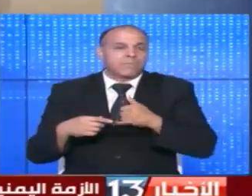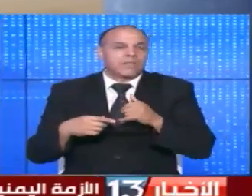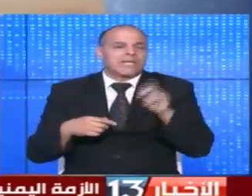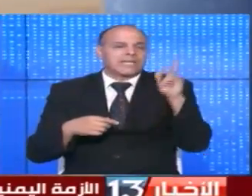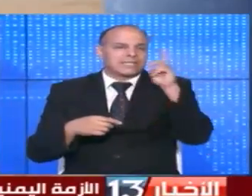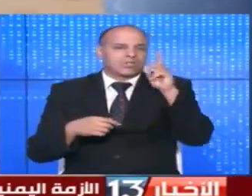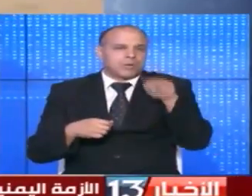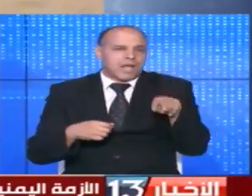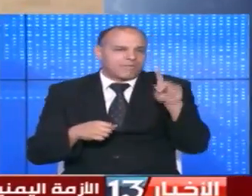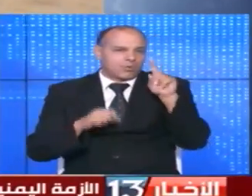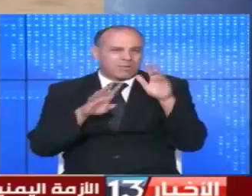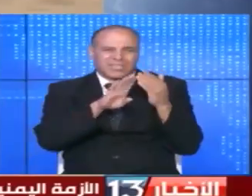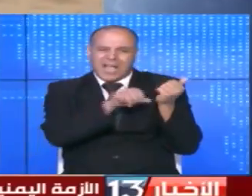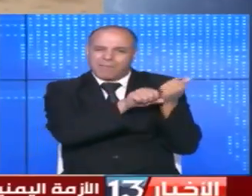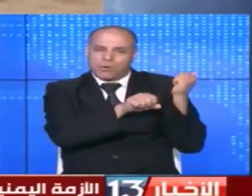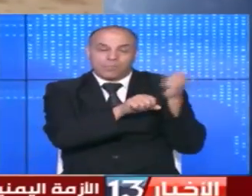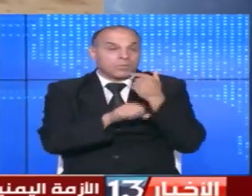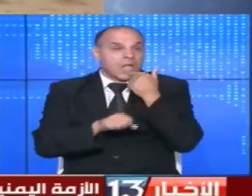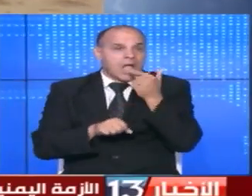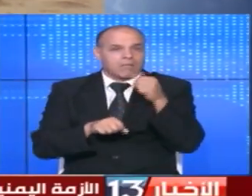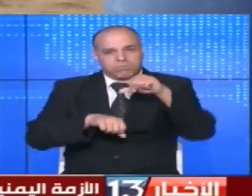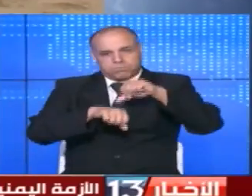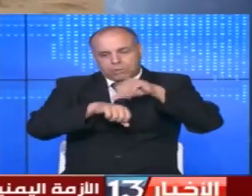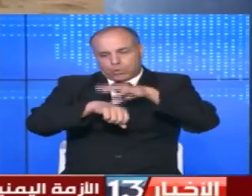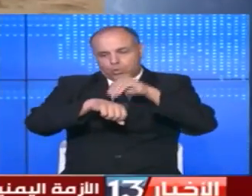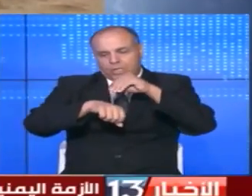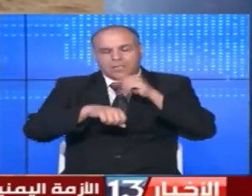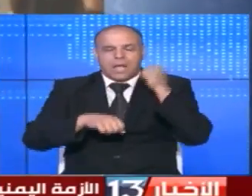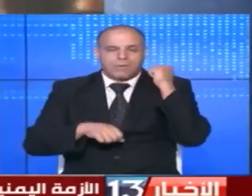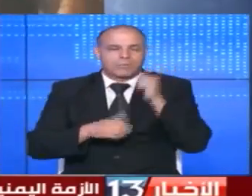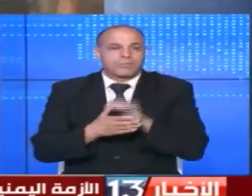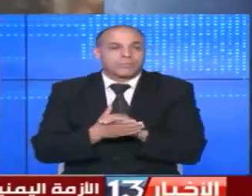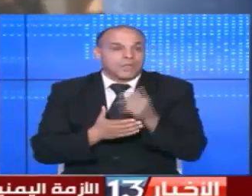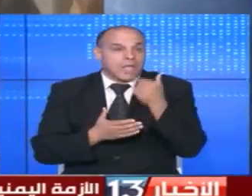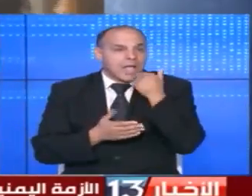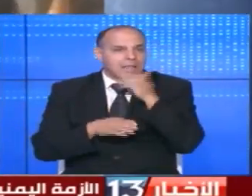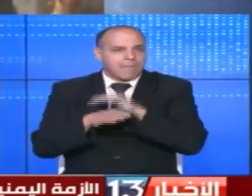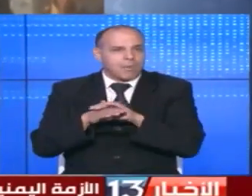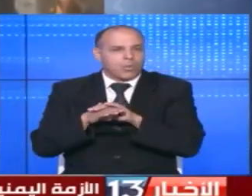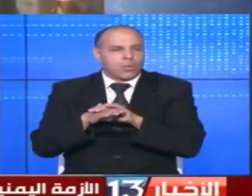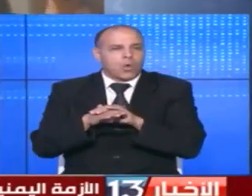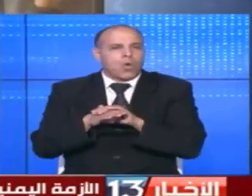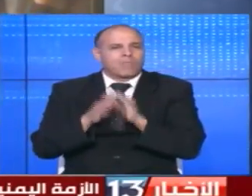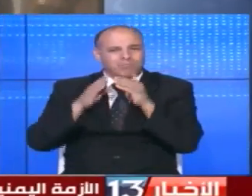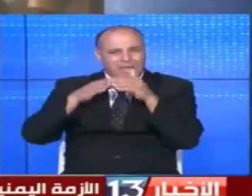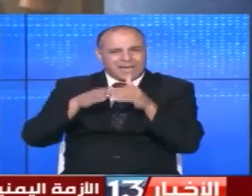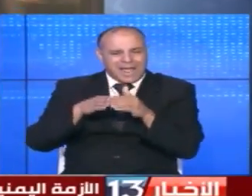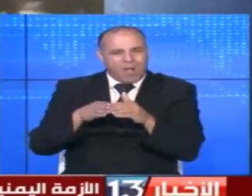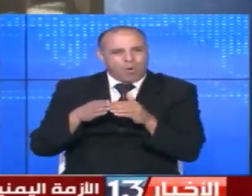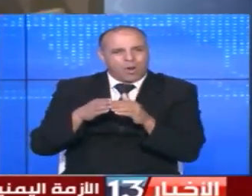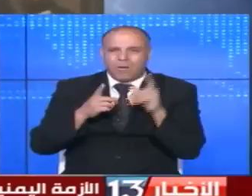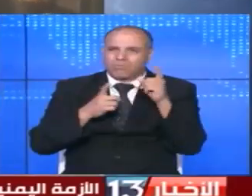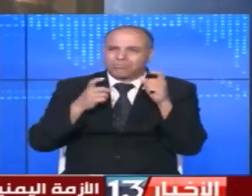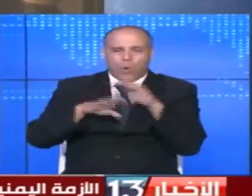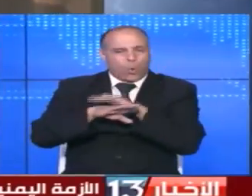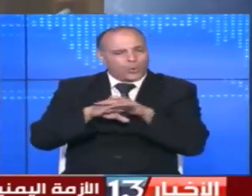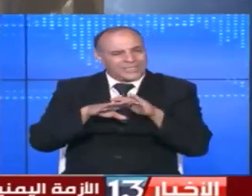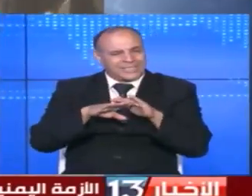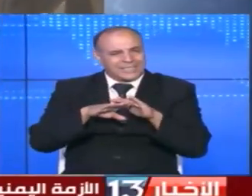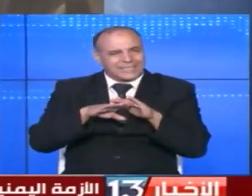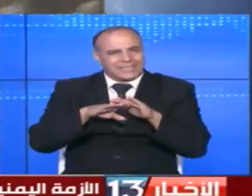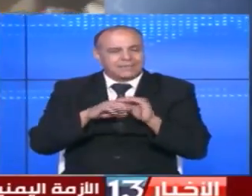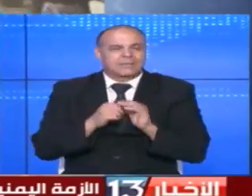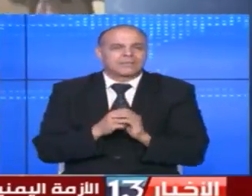الفين وثمانيه عشره بالعاصمه السويديه استقال حول وضع ميناء الحديده ووقف اطلاق النار في اراد